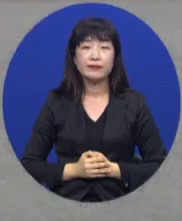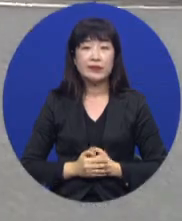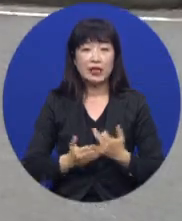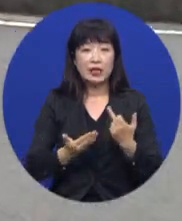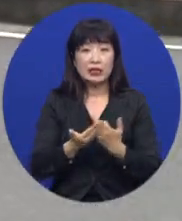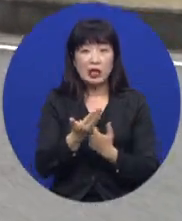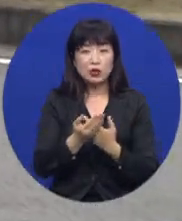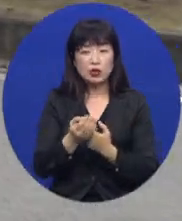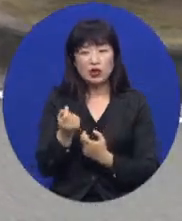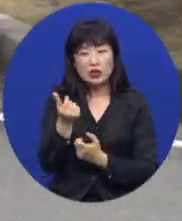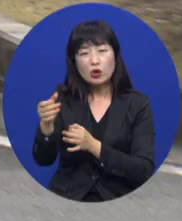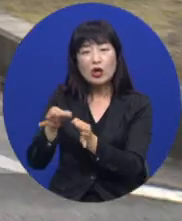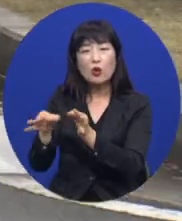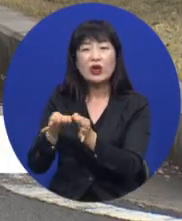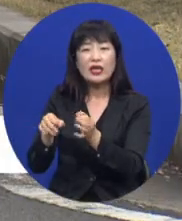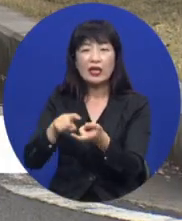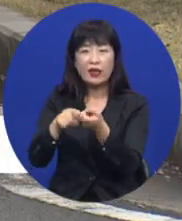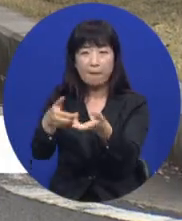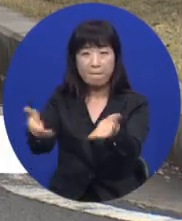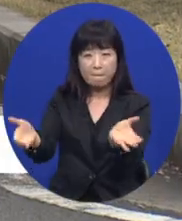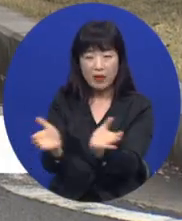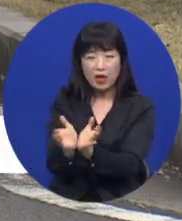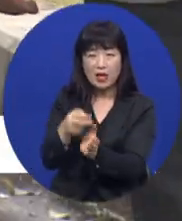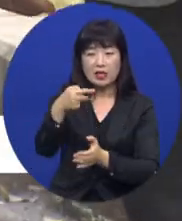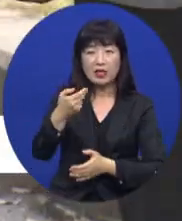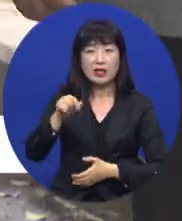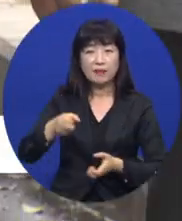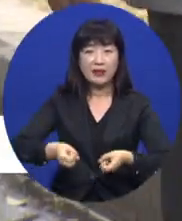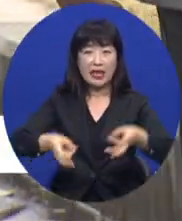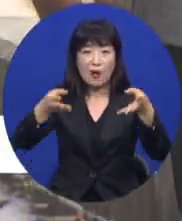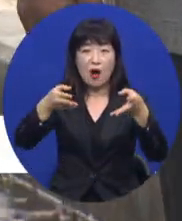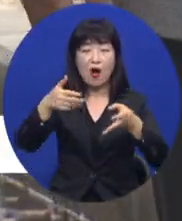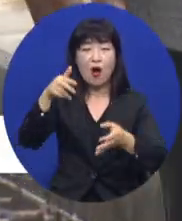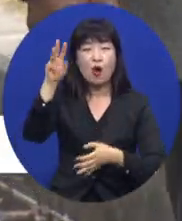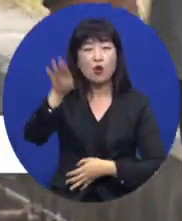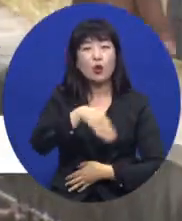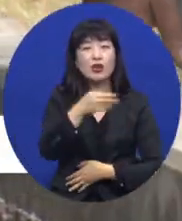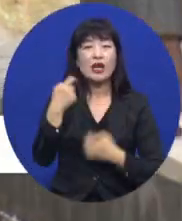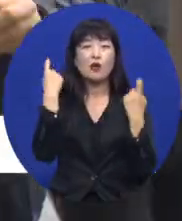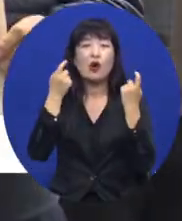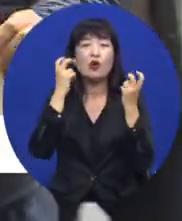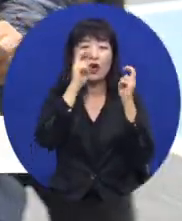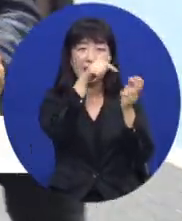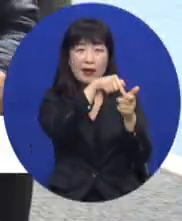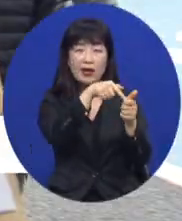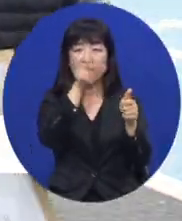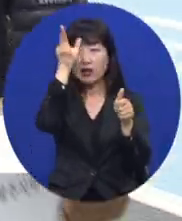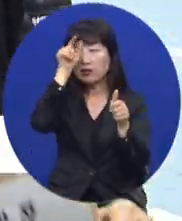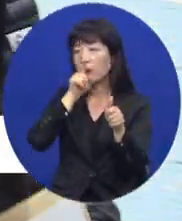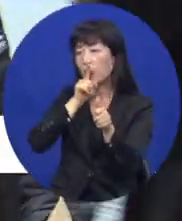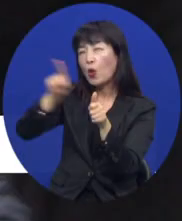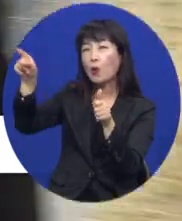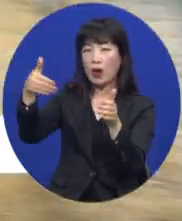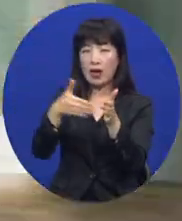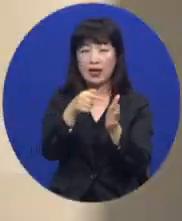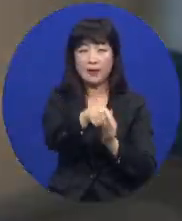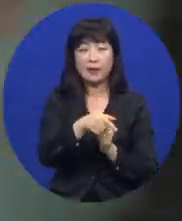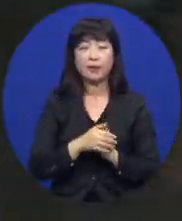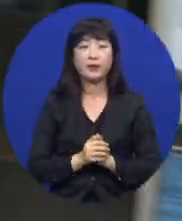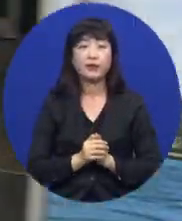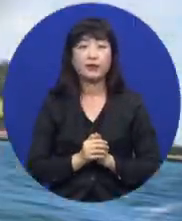제주도 소상공인연합회 가 드림타워 를 운영하는 롯데관광개발 대표를 경찰에 고발했습니다